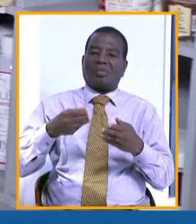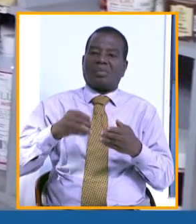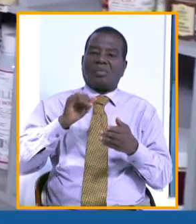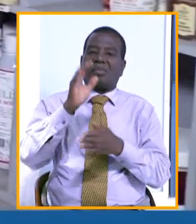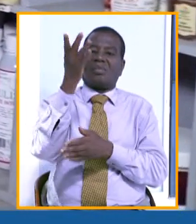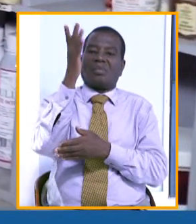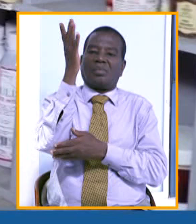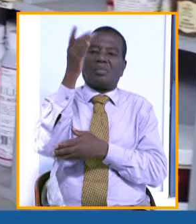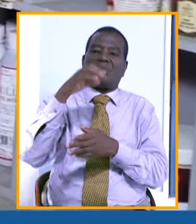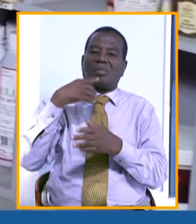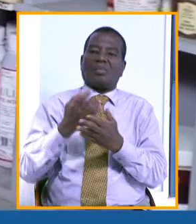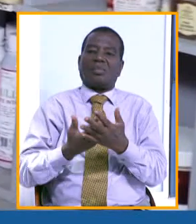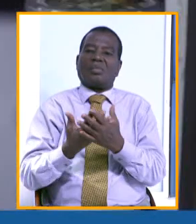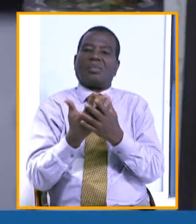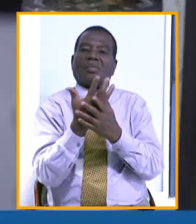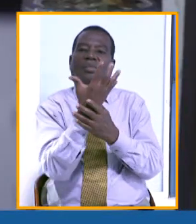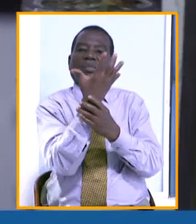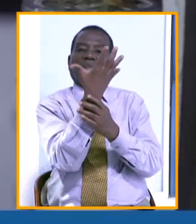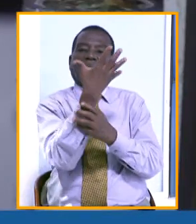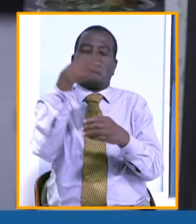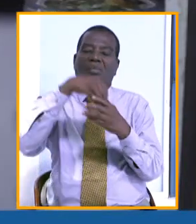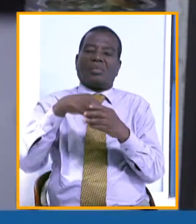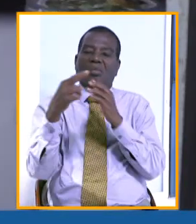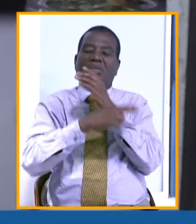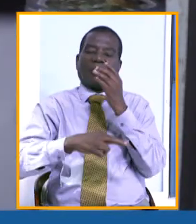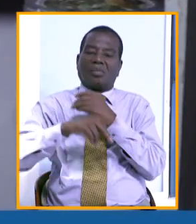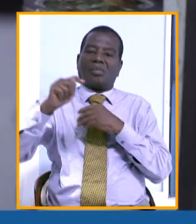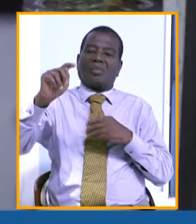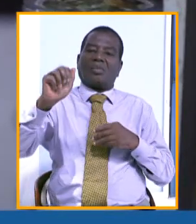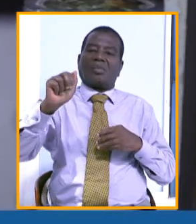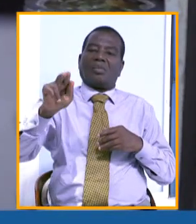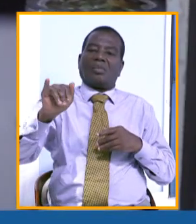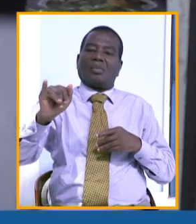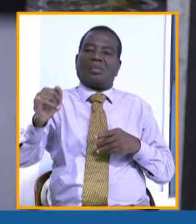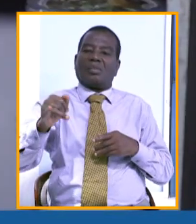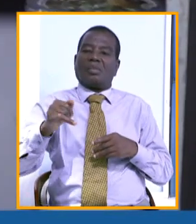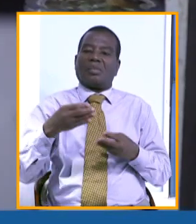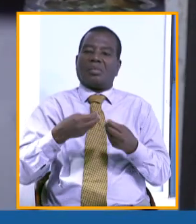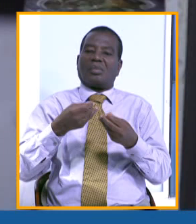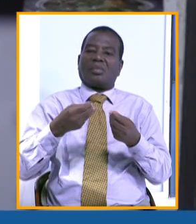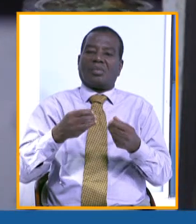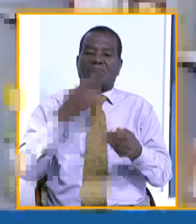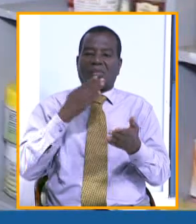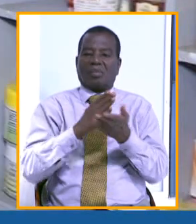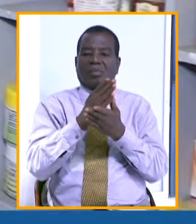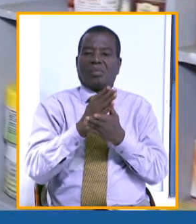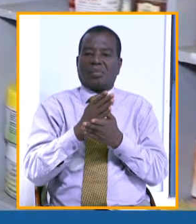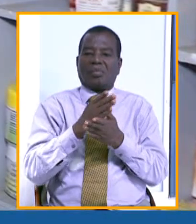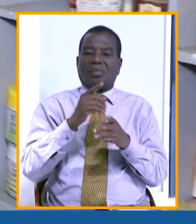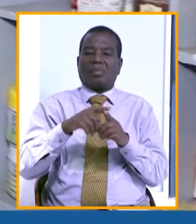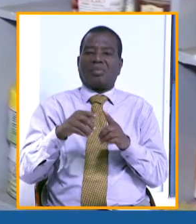arbre qui pousse spécialement dans la zone de Taï. Et donc ce produit-là se comporte très bien au sein de la boutique, mais